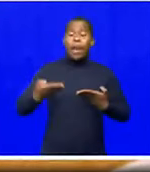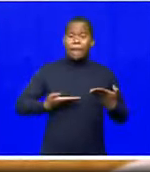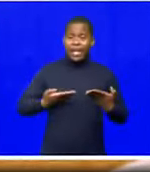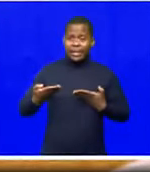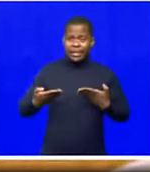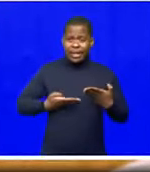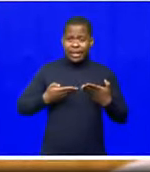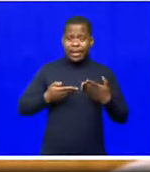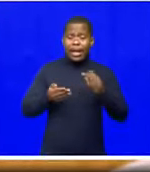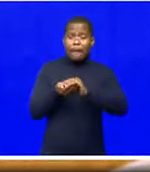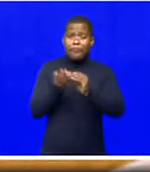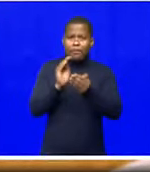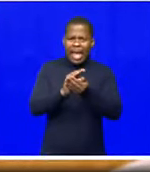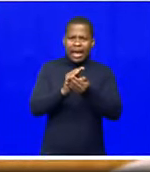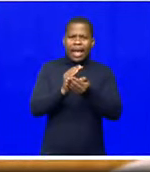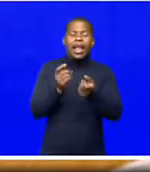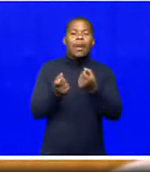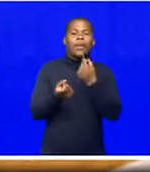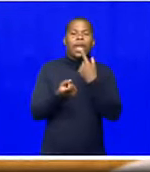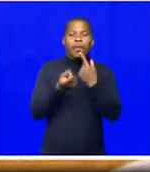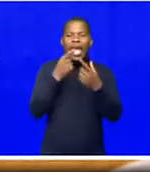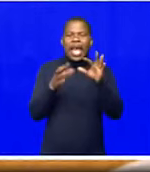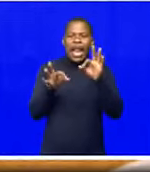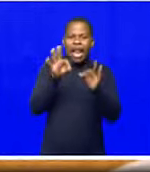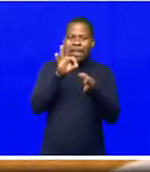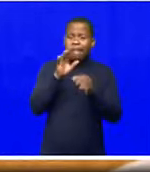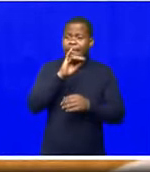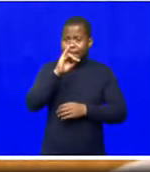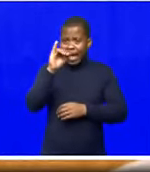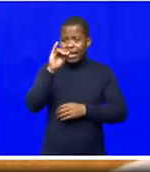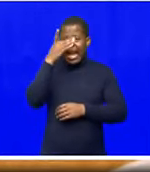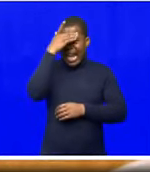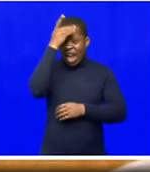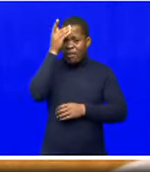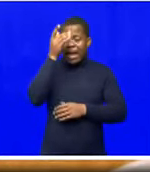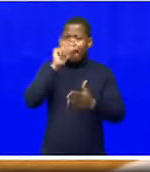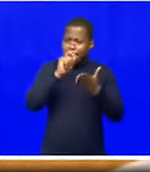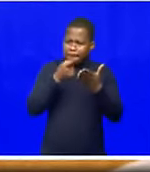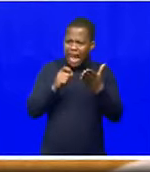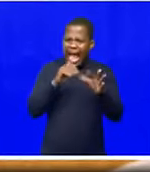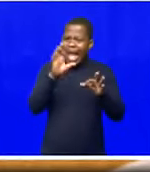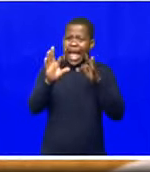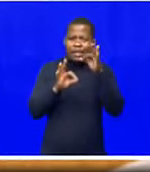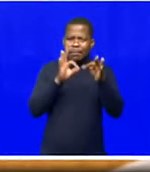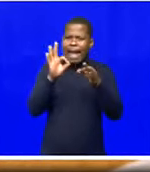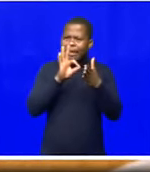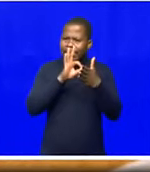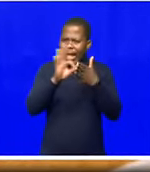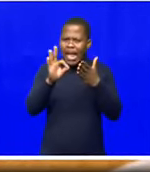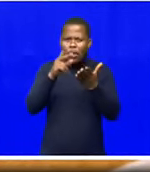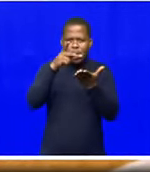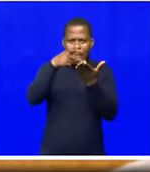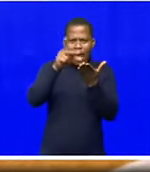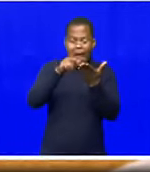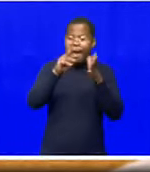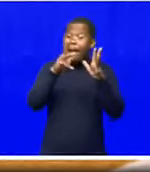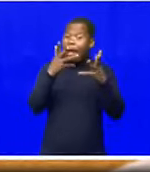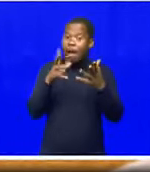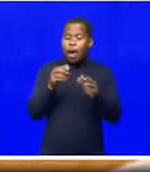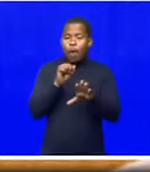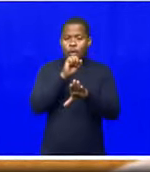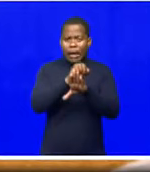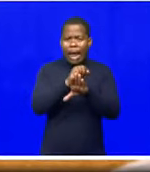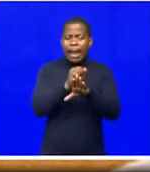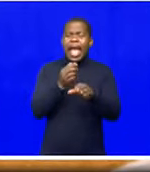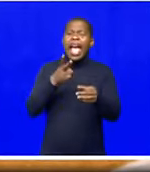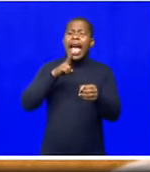kuthengisela live hulumende angatibopheleli ukuthi utobhadala kanjani. Indvuna yethi sekunemalanga vele litiko liba nayo insaya